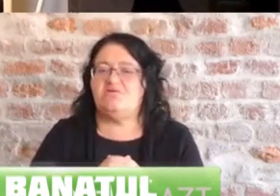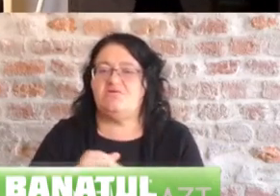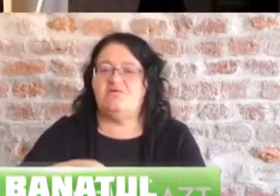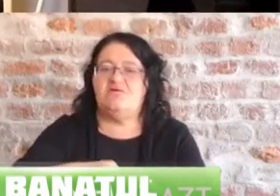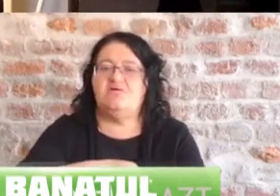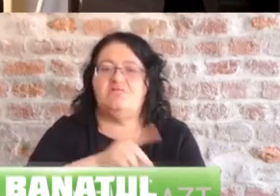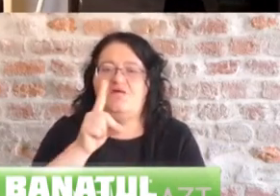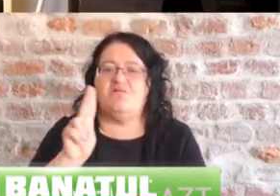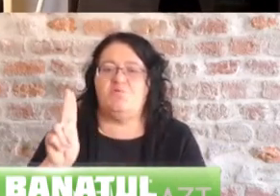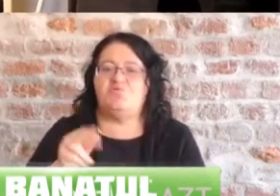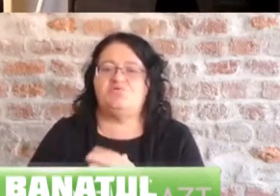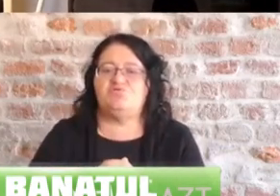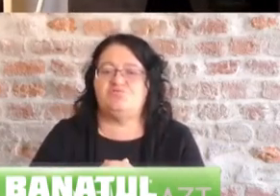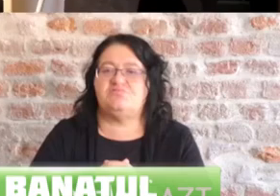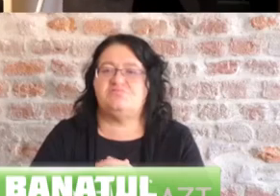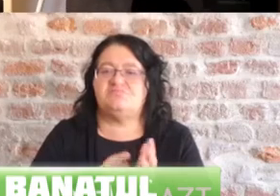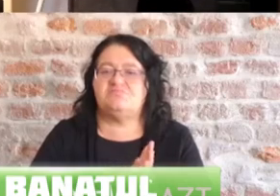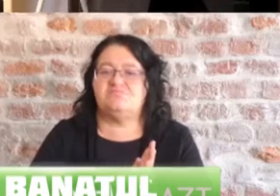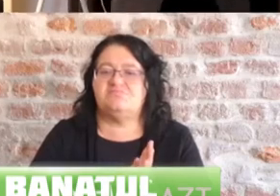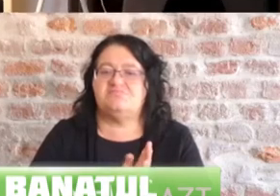Arhitect Daniel Ursu.